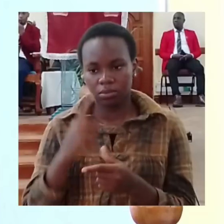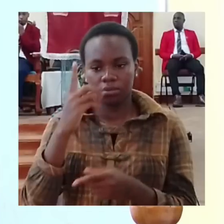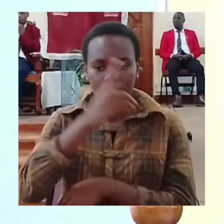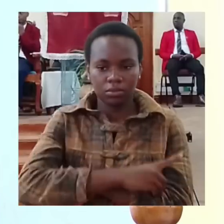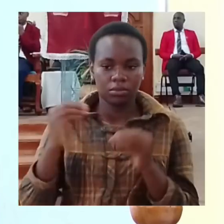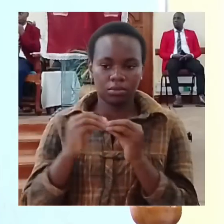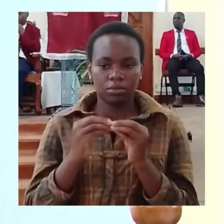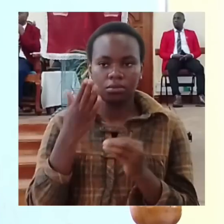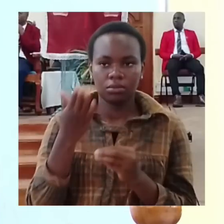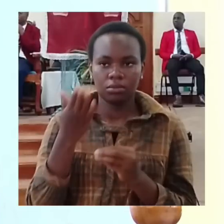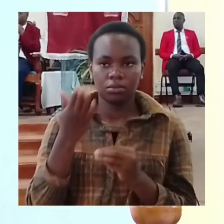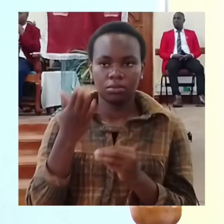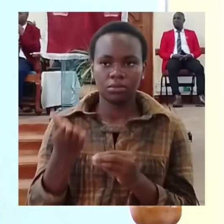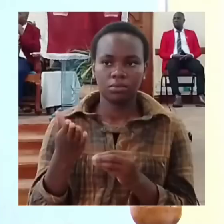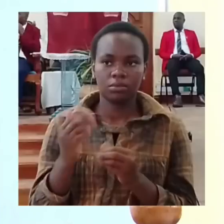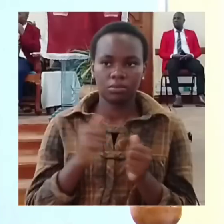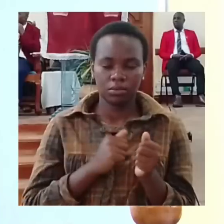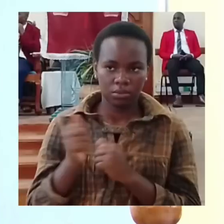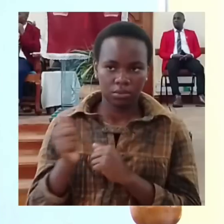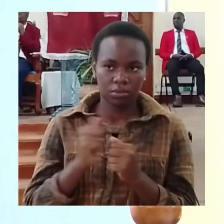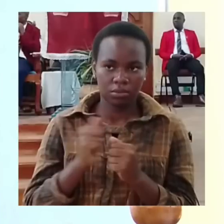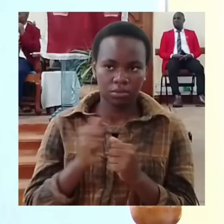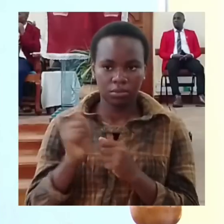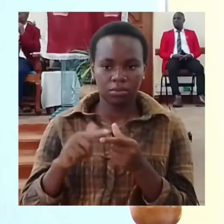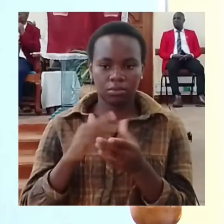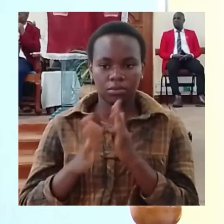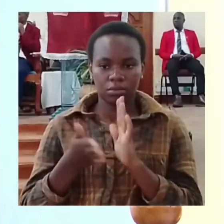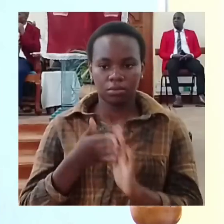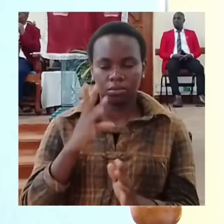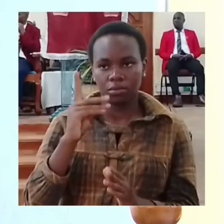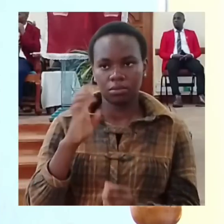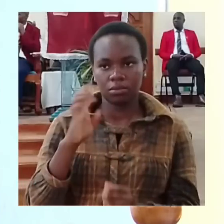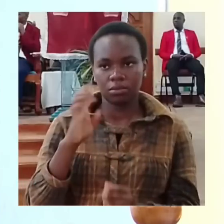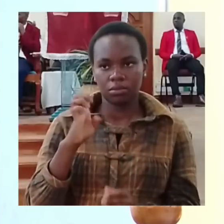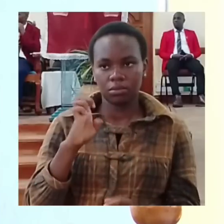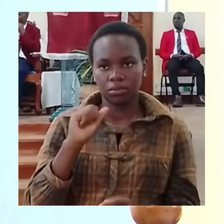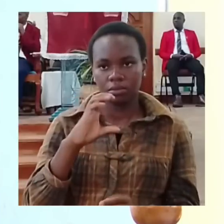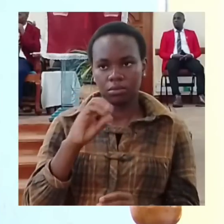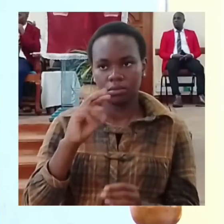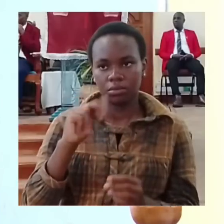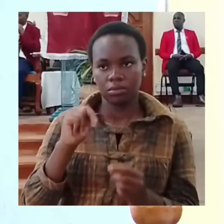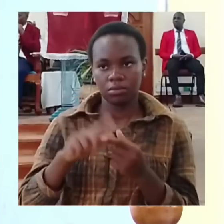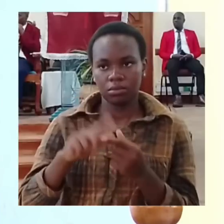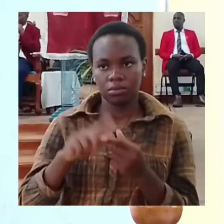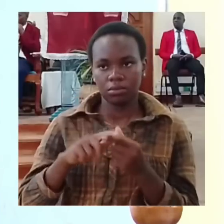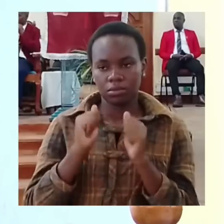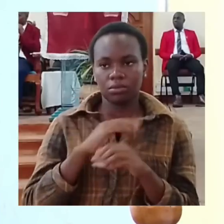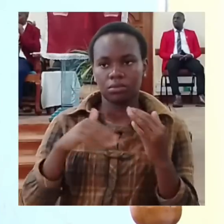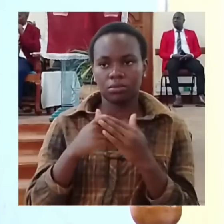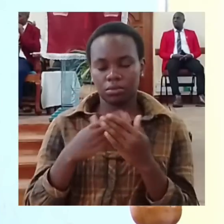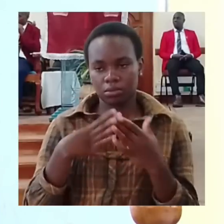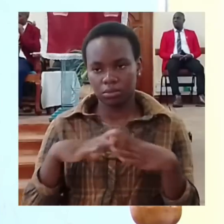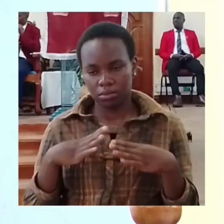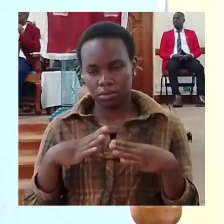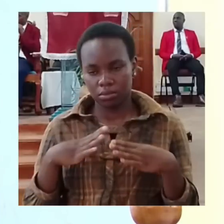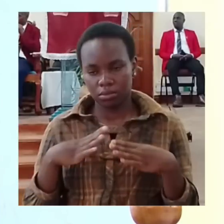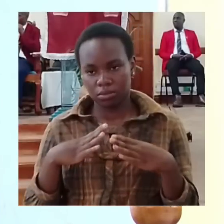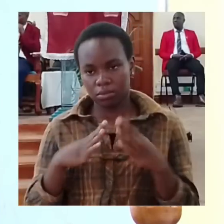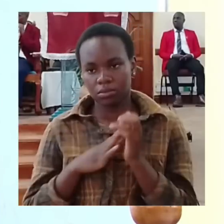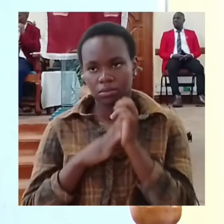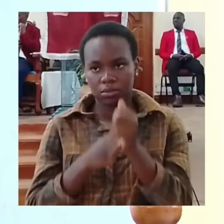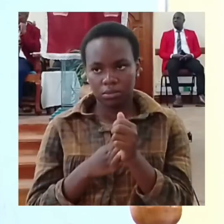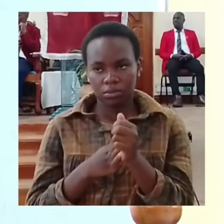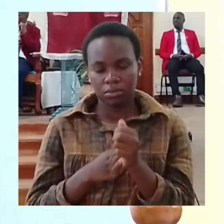tũkagoma na vestry, andũ marũĩte kuga nĩ tũrenda gũtuĩka deacon ithuothe. Andũ marũĩte kuga nĩ ni ngũtongoria njama ya arũme mwaka